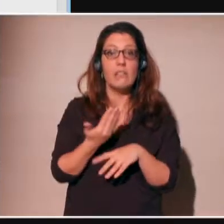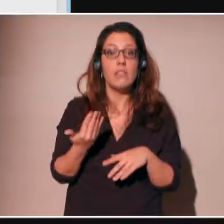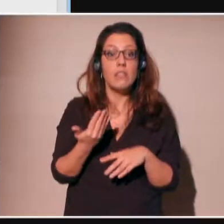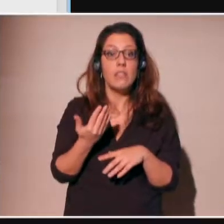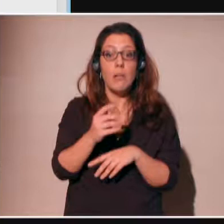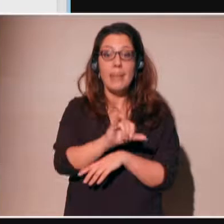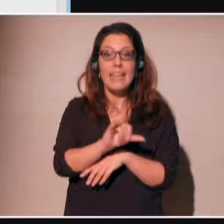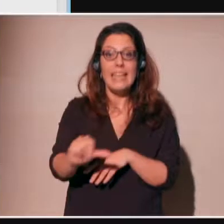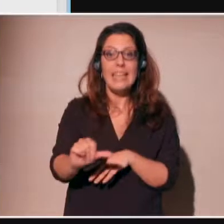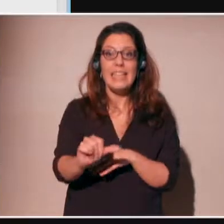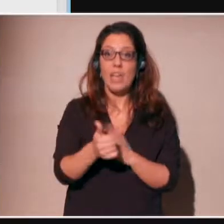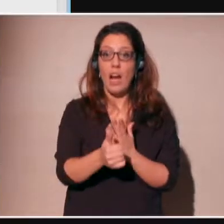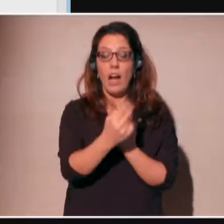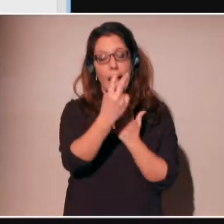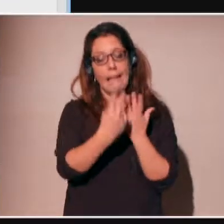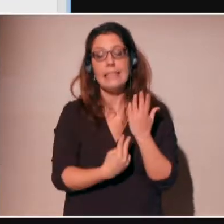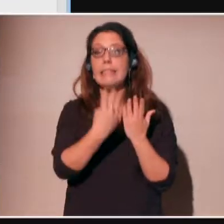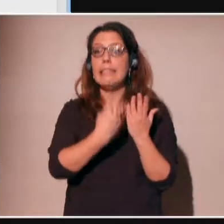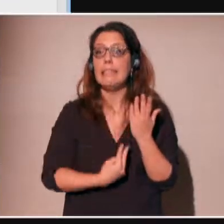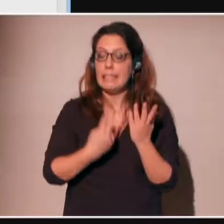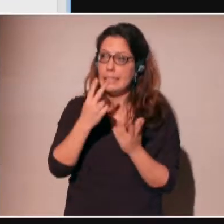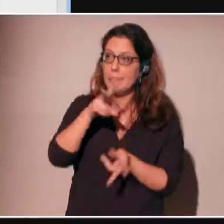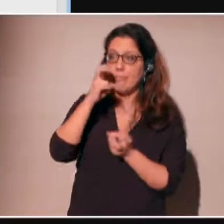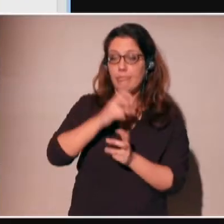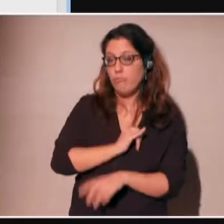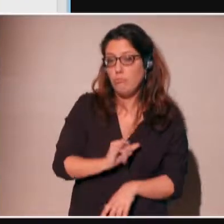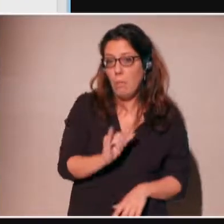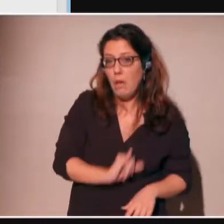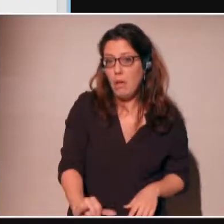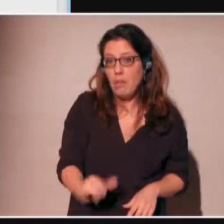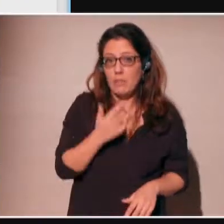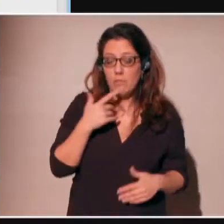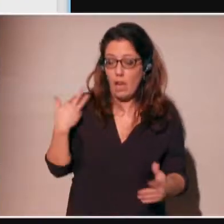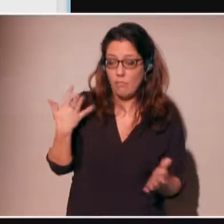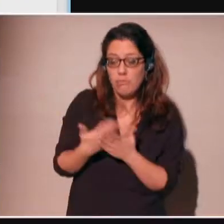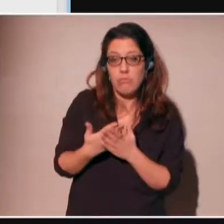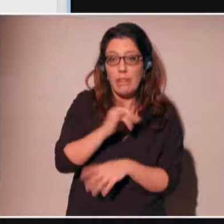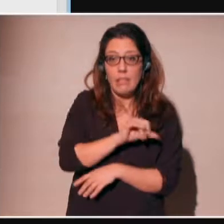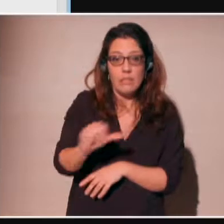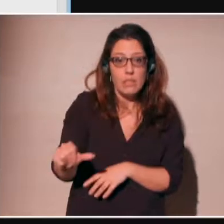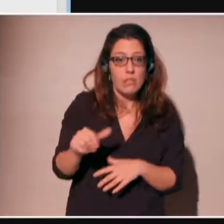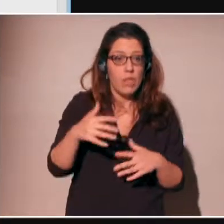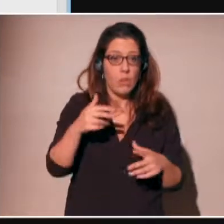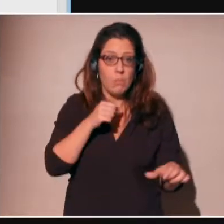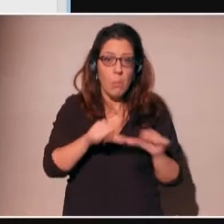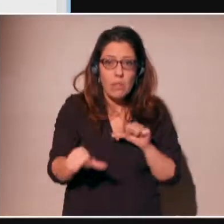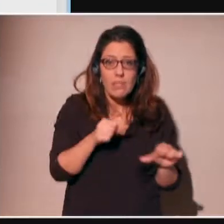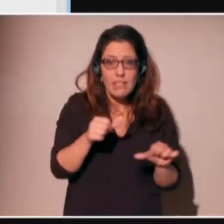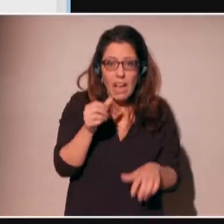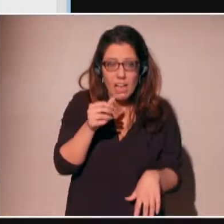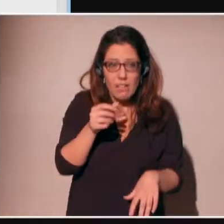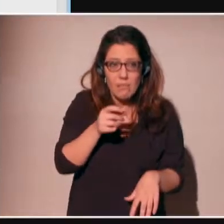la page? Non, jamais de la vie. Malheureusement, aucune des méthodes d'intelligence artificielle modernes, que ce soit Watson, Siri